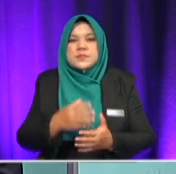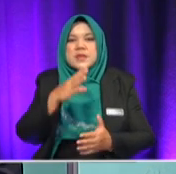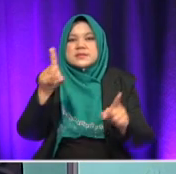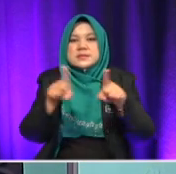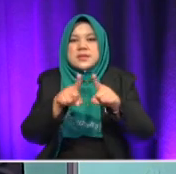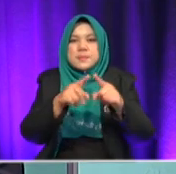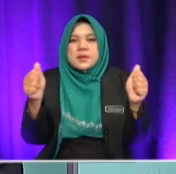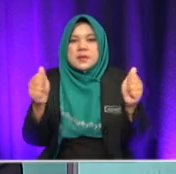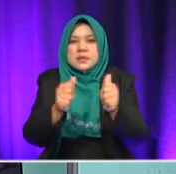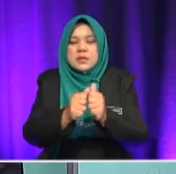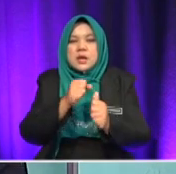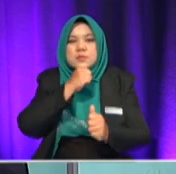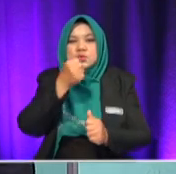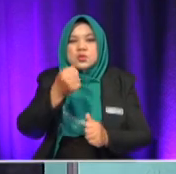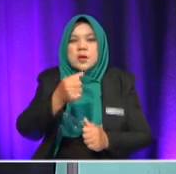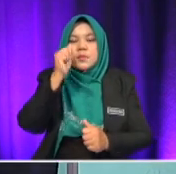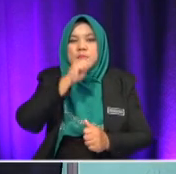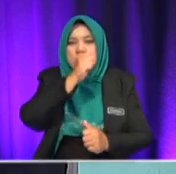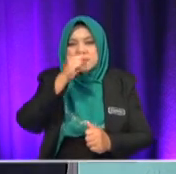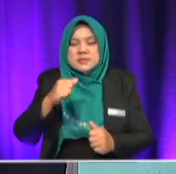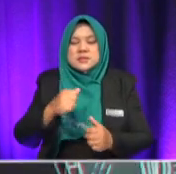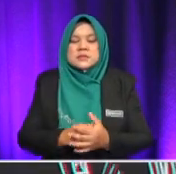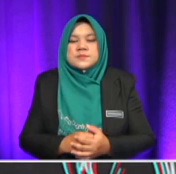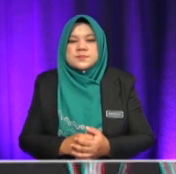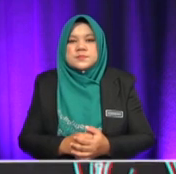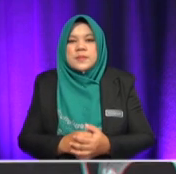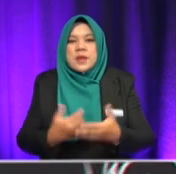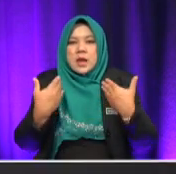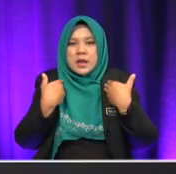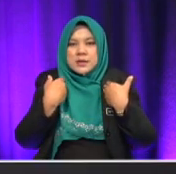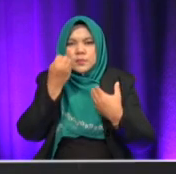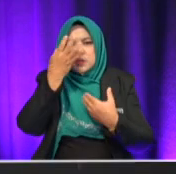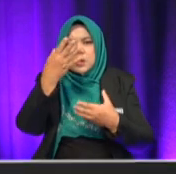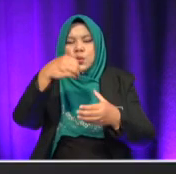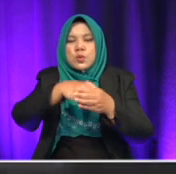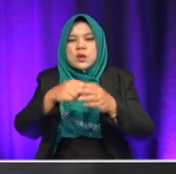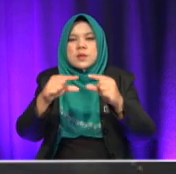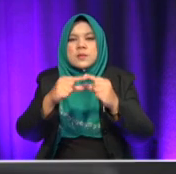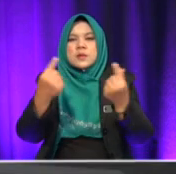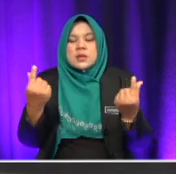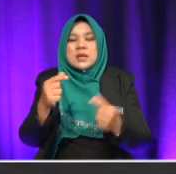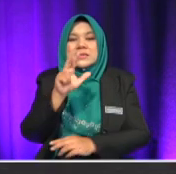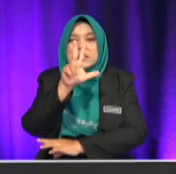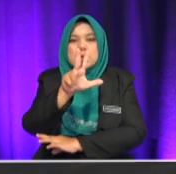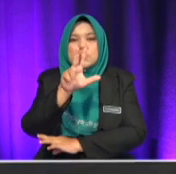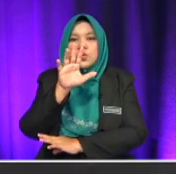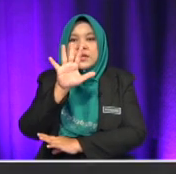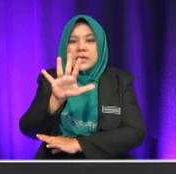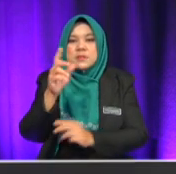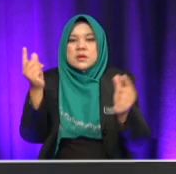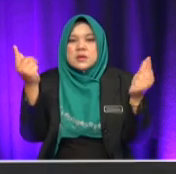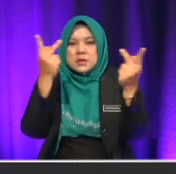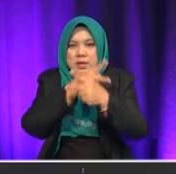Oke jadi perintah zakat ini telah disebut di dalam Alquran sebanyak 35 kali ada